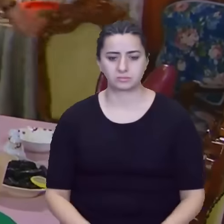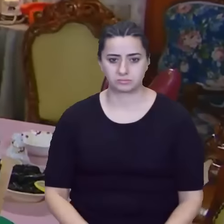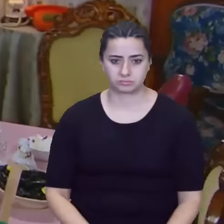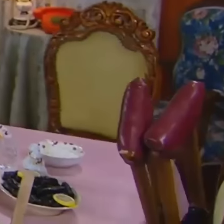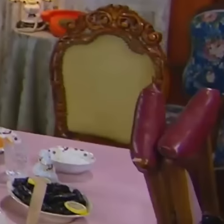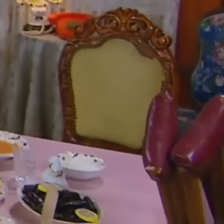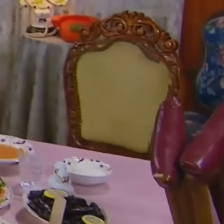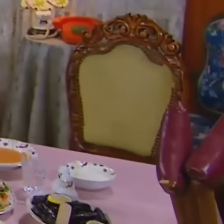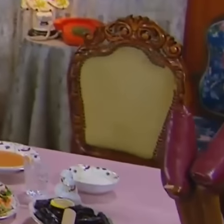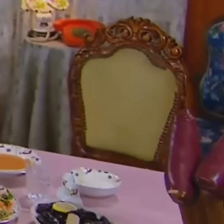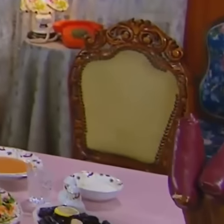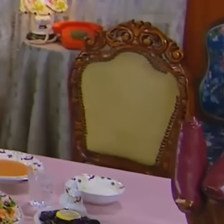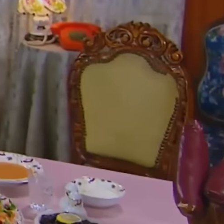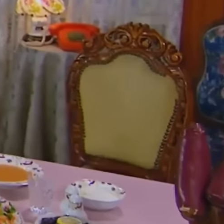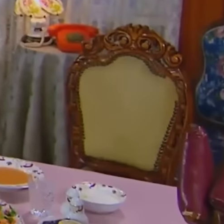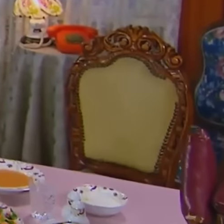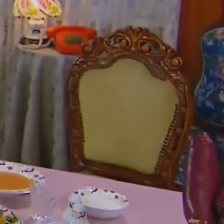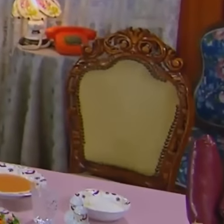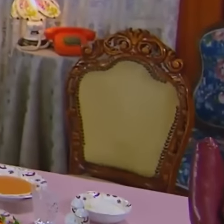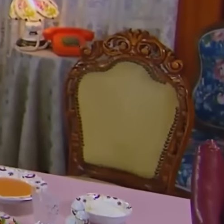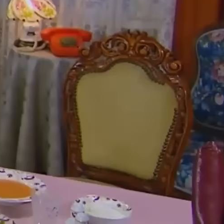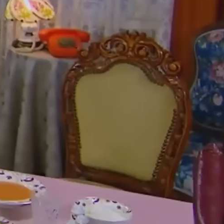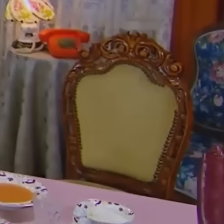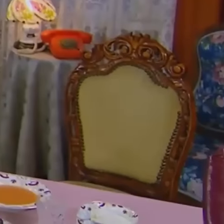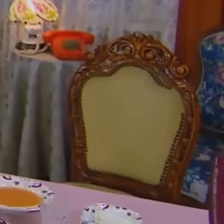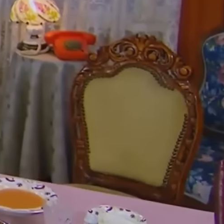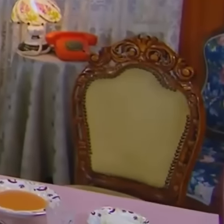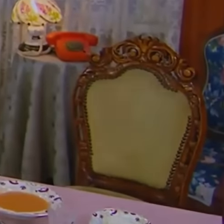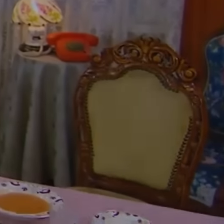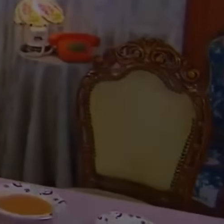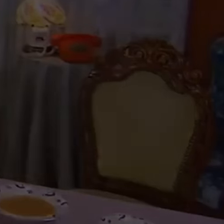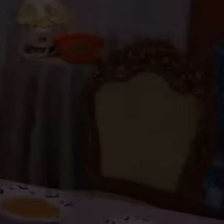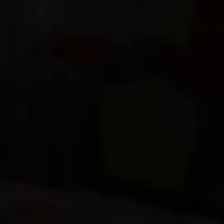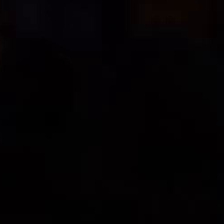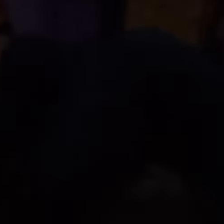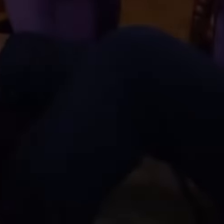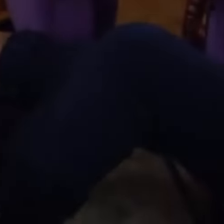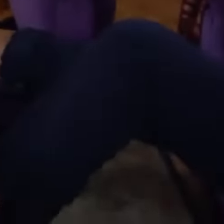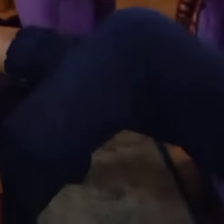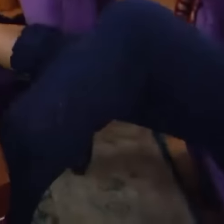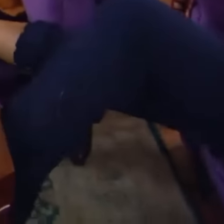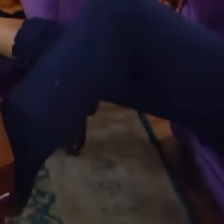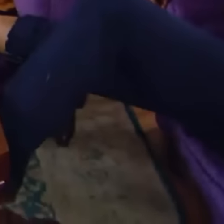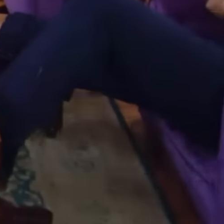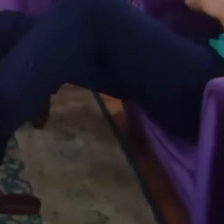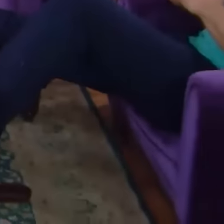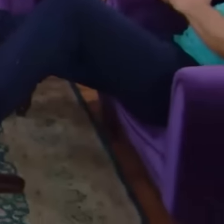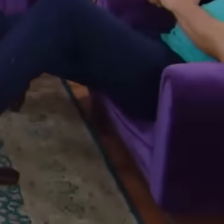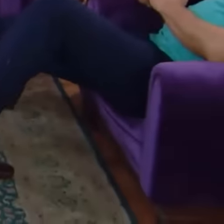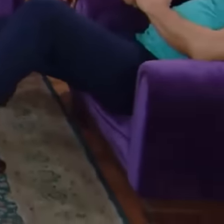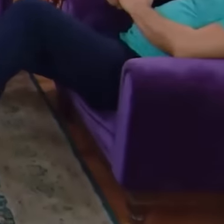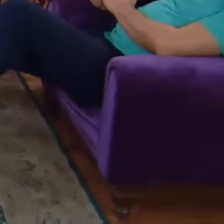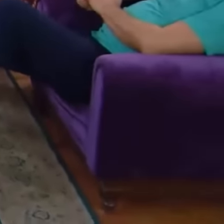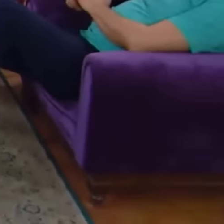Gülden! Sargılı ayağını arada bir basıp koşarak çıktı. Gülden! Gülden kanepeye kurulup alçılı